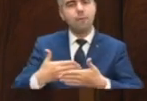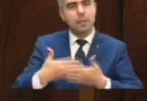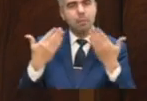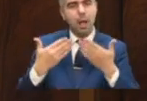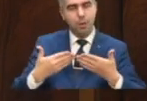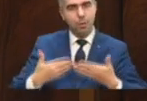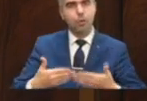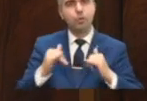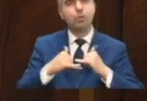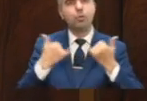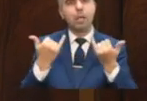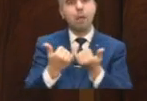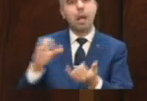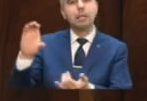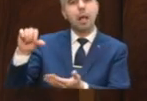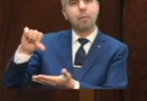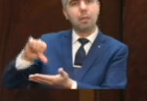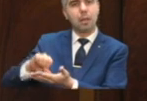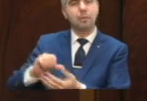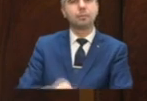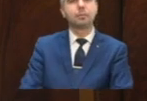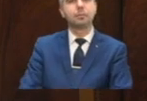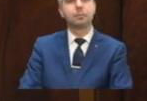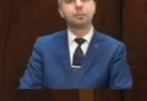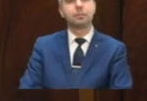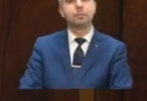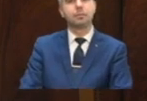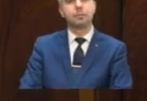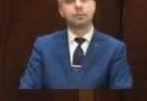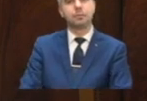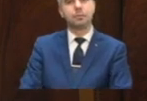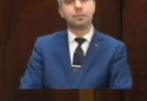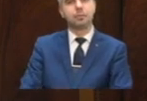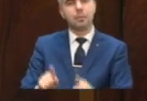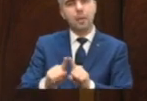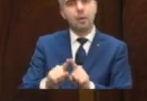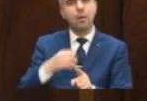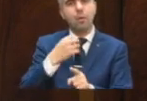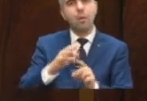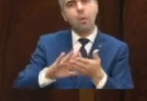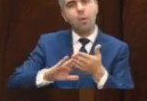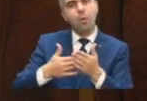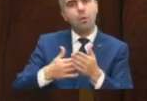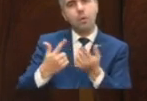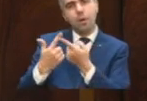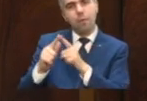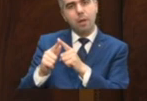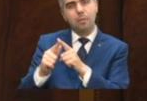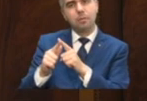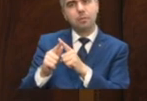في اجتماع في الدار البيضاء، مناظره قدمنا ديك لا سوبستيتيوشن، داكشي اللي